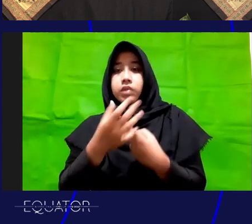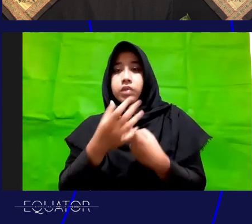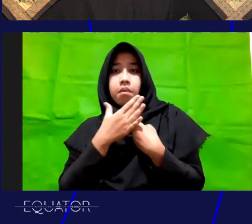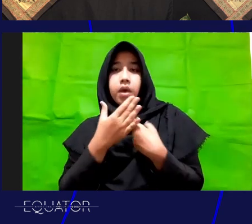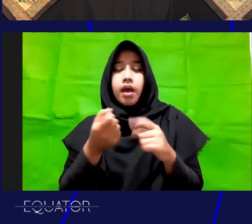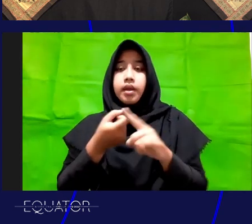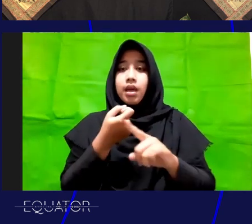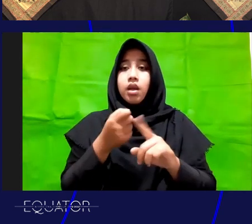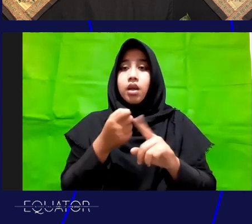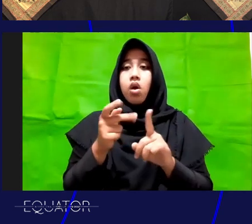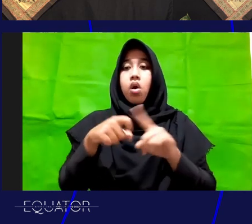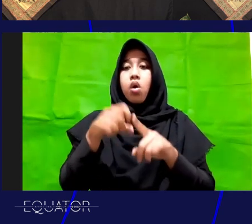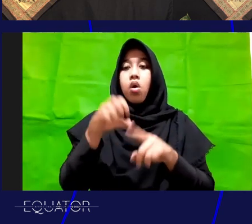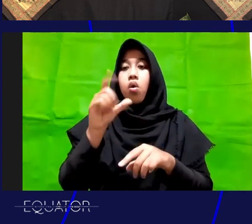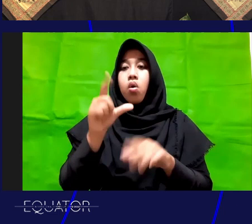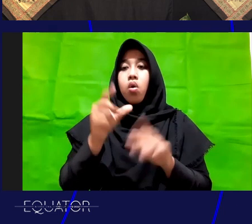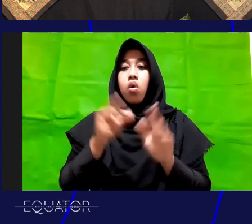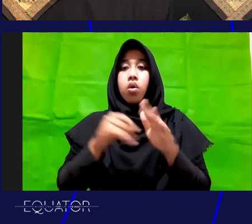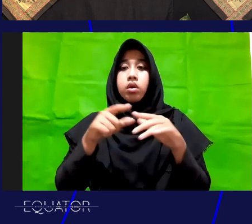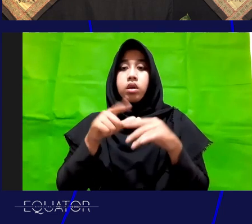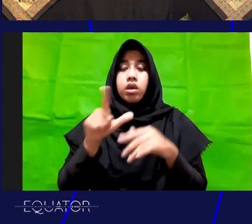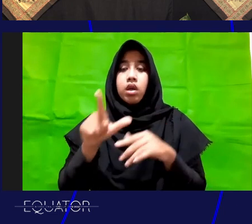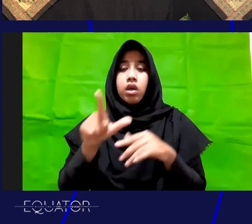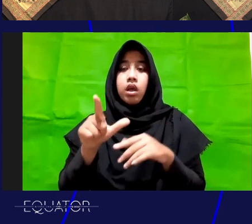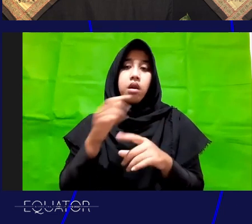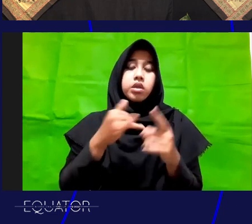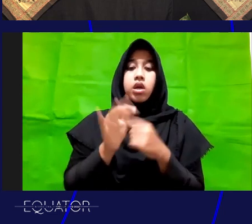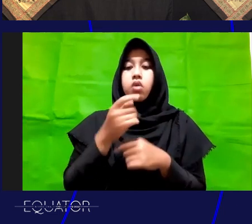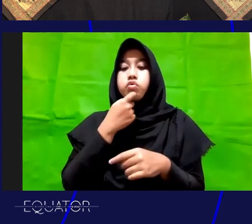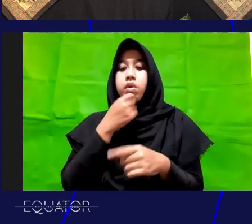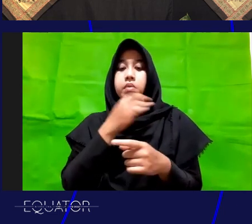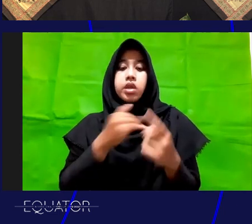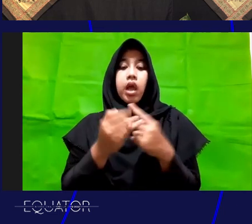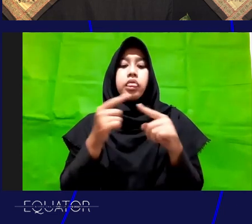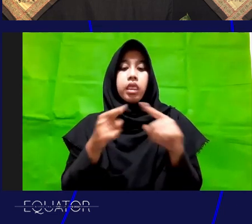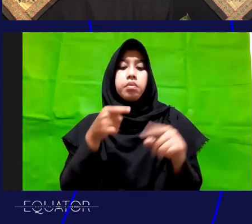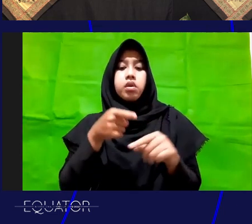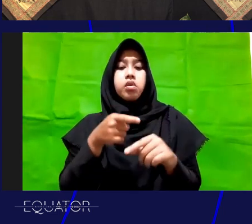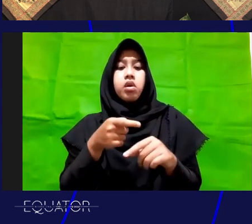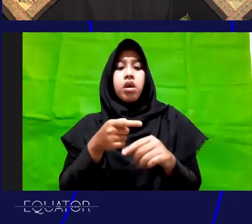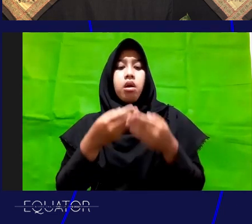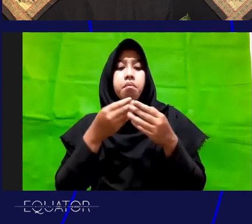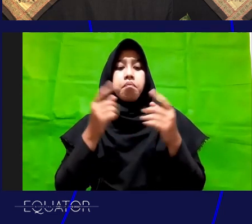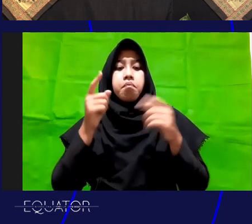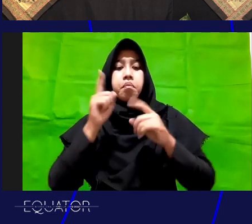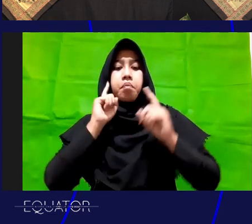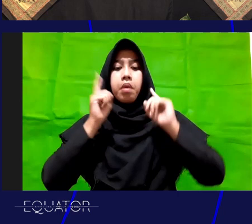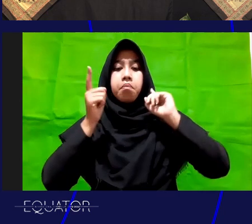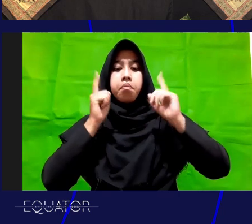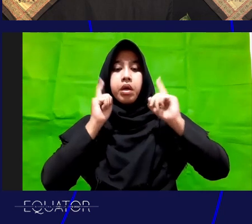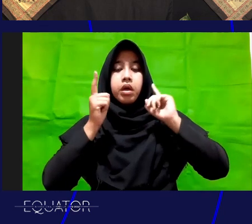postkolonialisme, bukan hanya di masyarakat, tetapi dari sistem pemerintahan, cara berpikir, bahkan